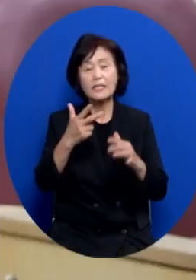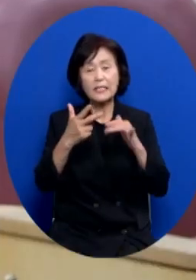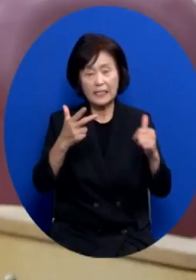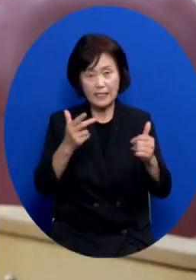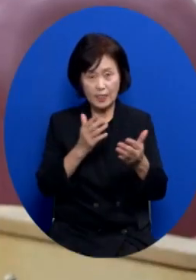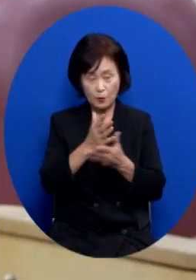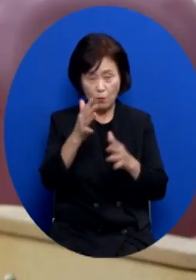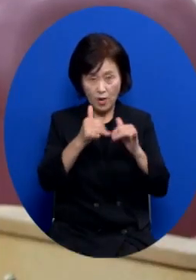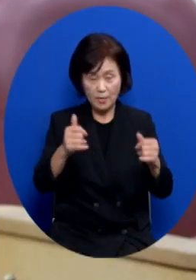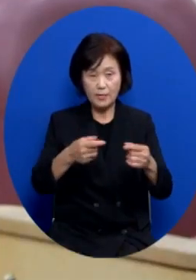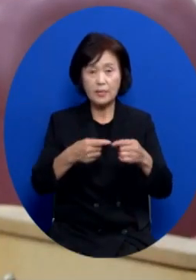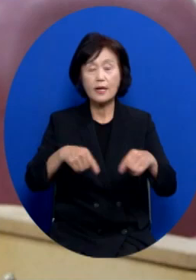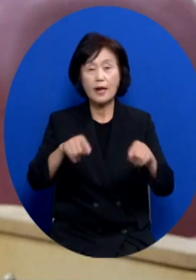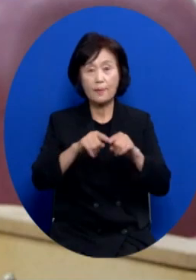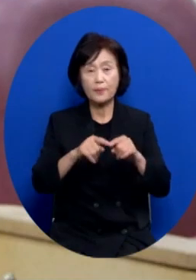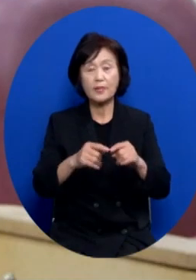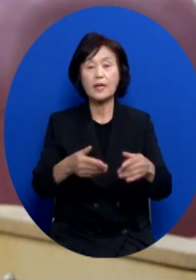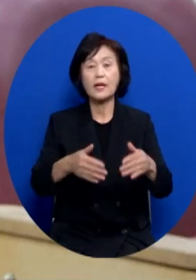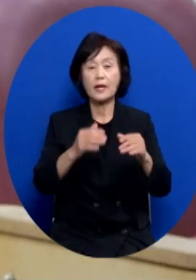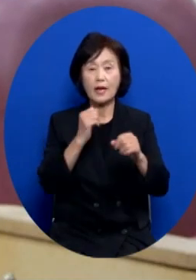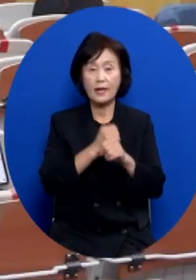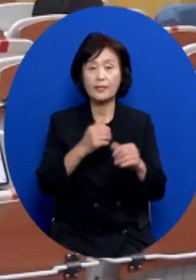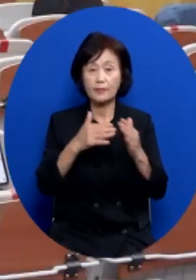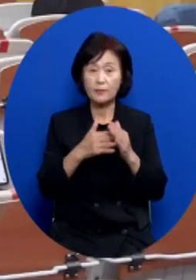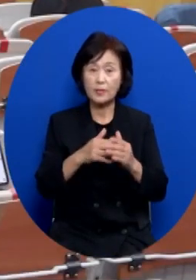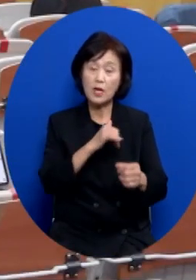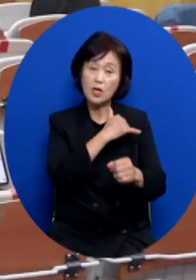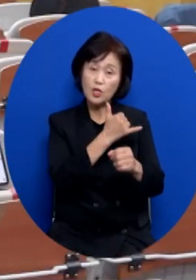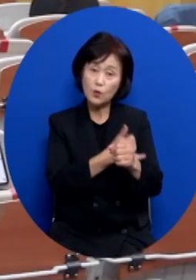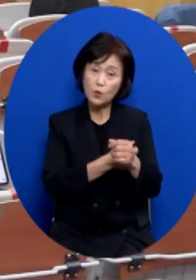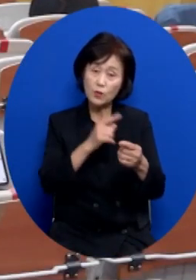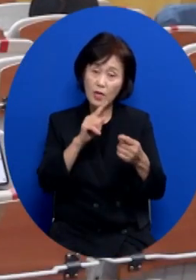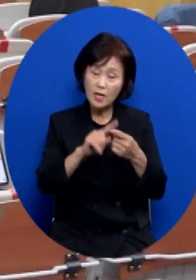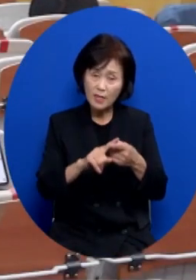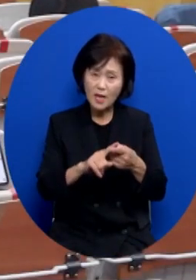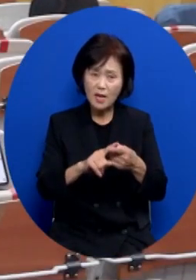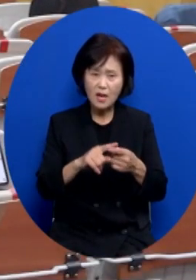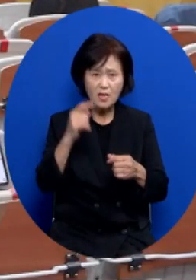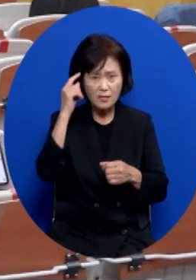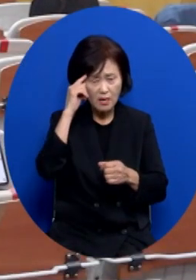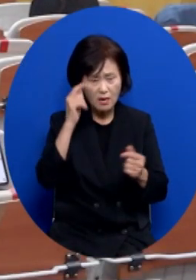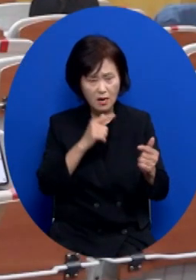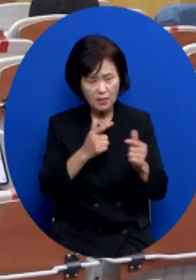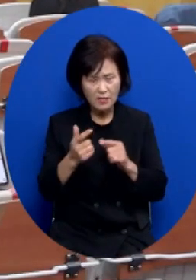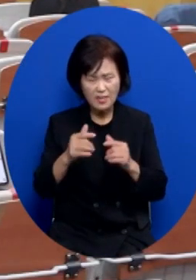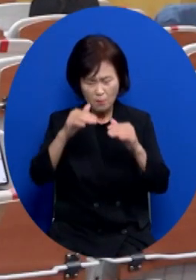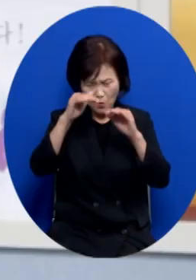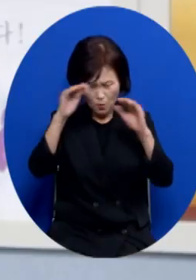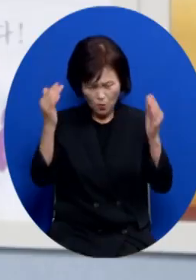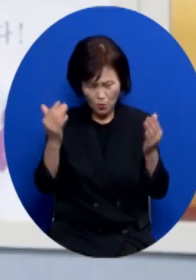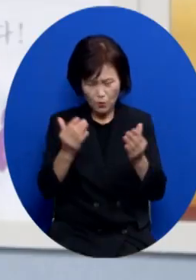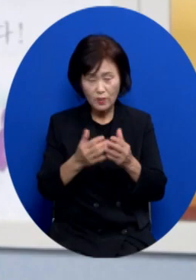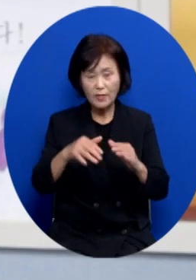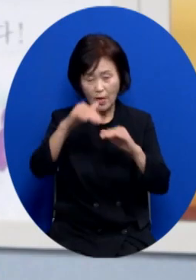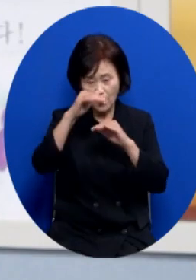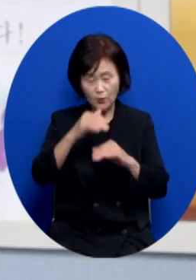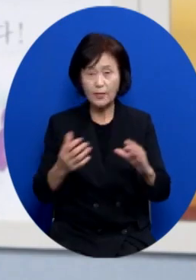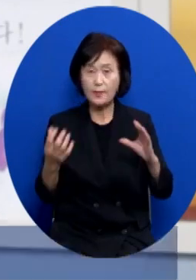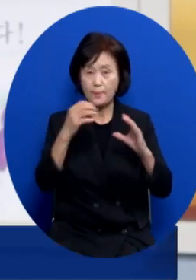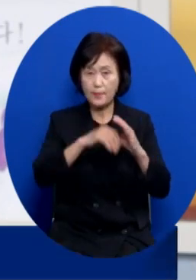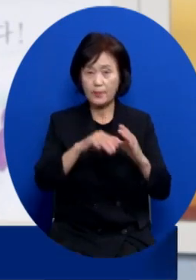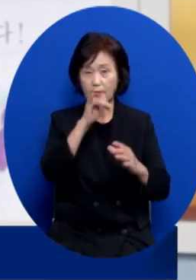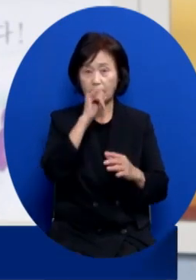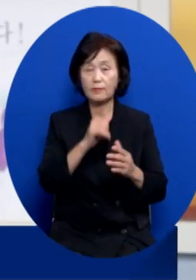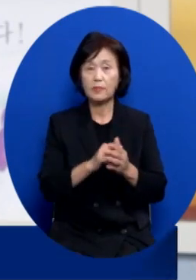인권의 개념과 역사 변화한 인권에 대한 인식 등 인권에 관해 총 막라한 내용이 강의 됐습니다 어